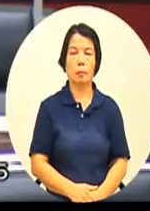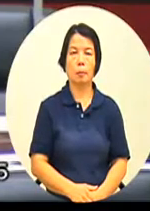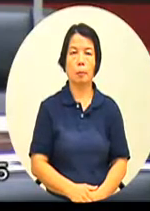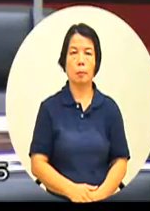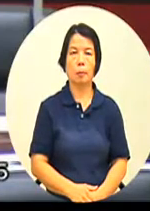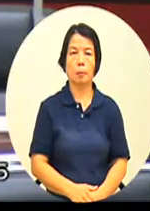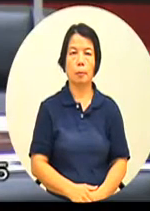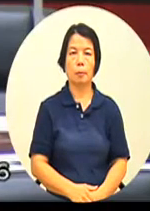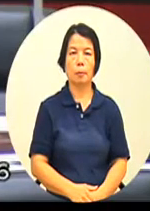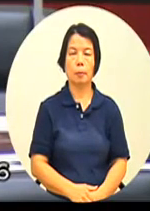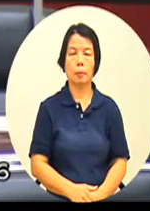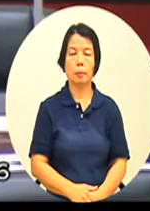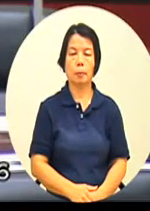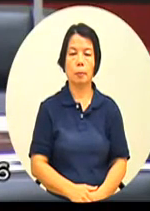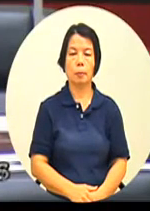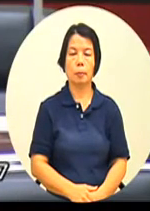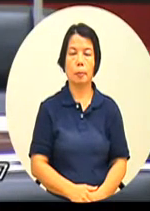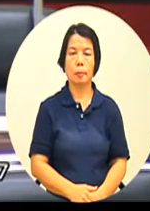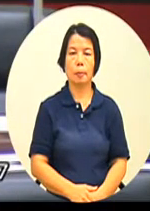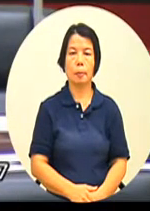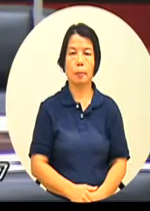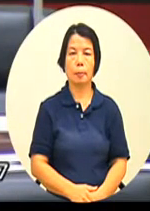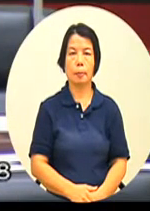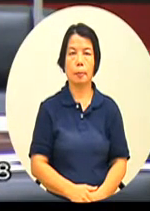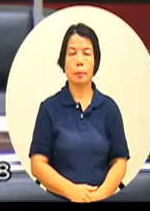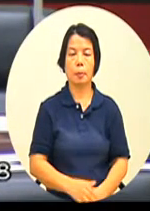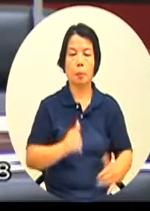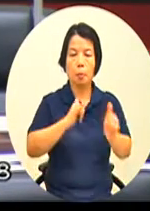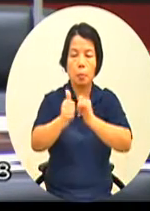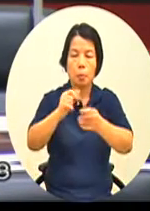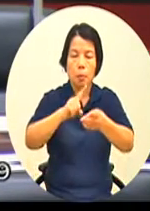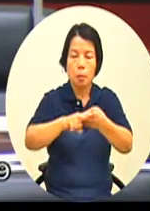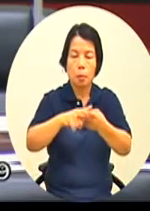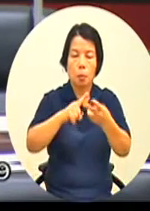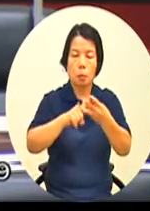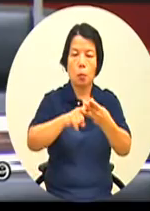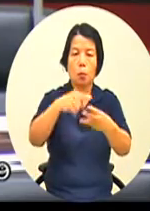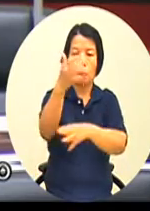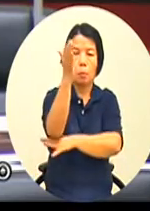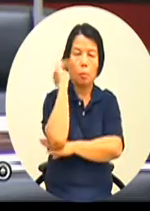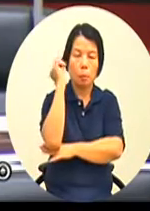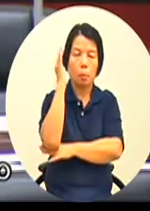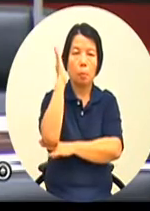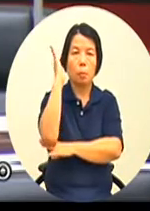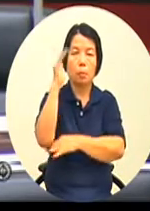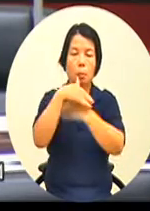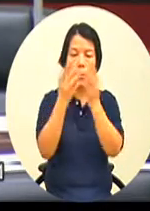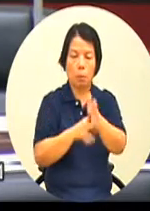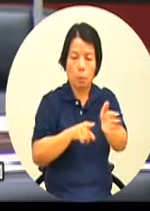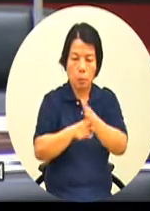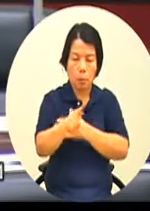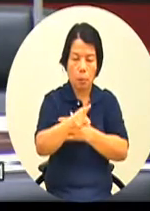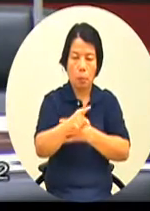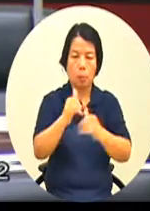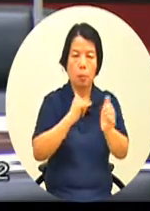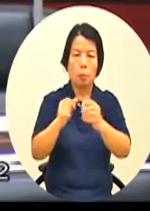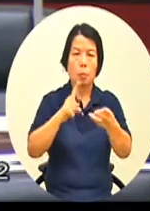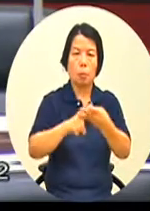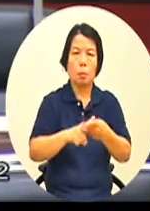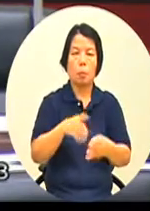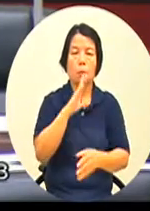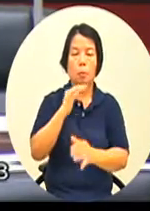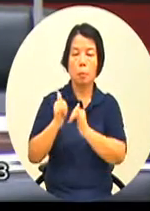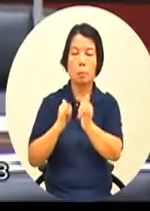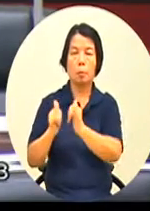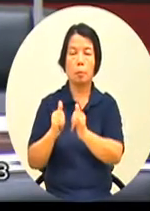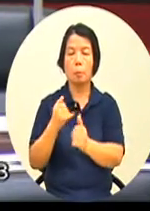坐，在。民主政治里面，直接民主，直接民主，人民可以直接